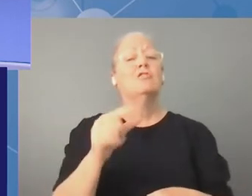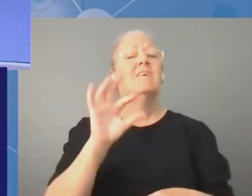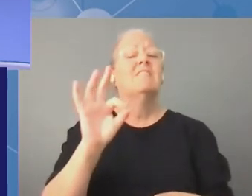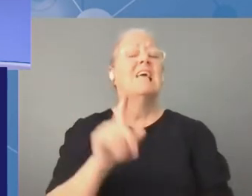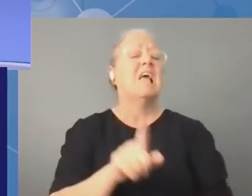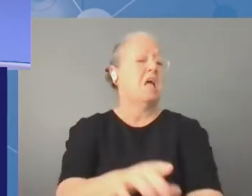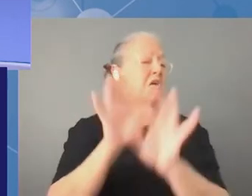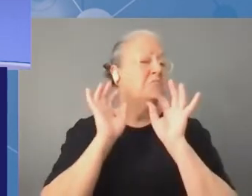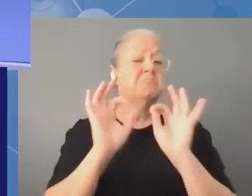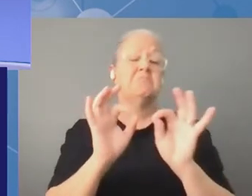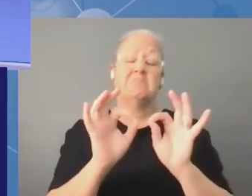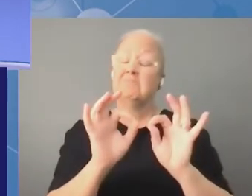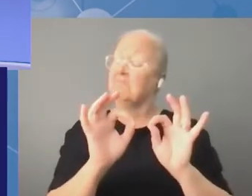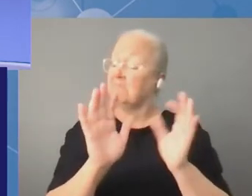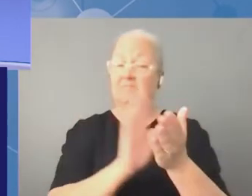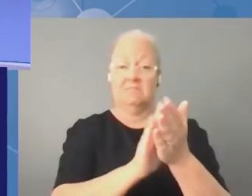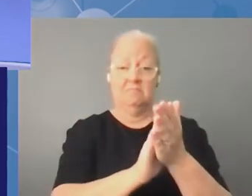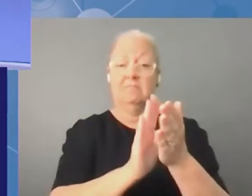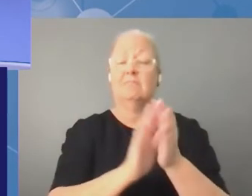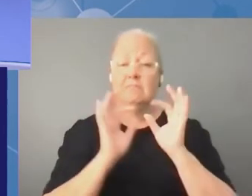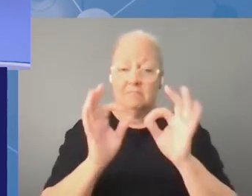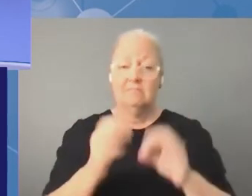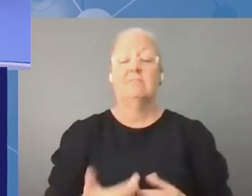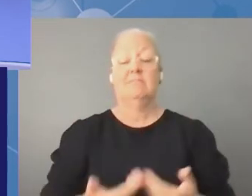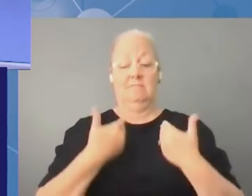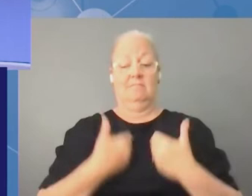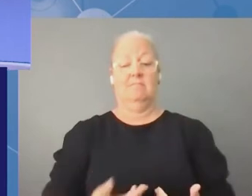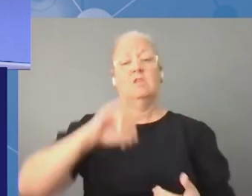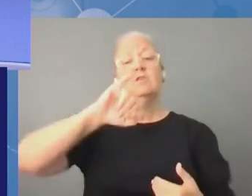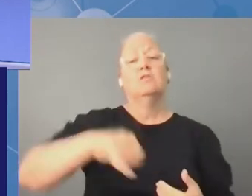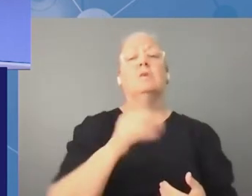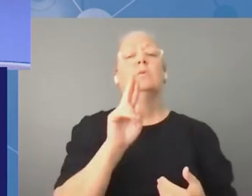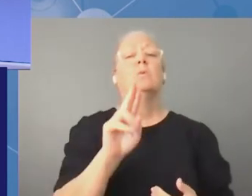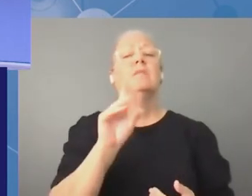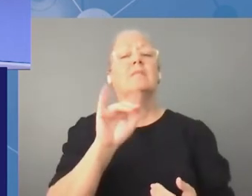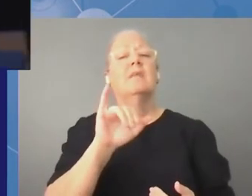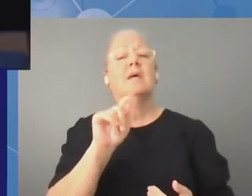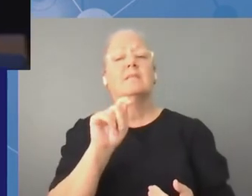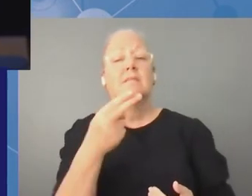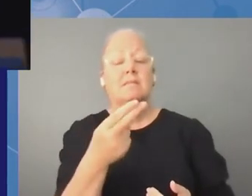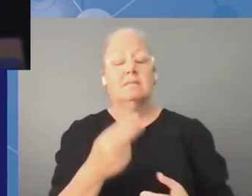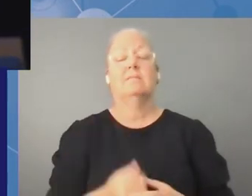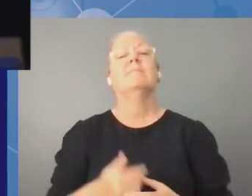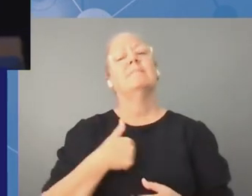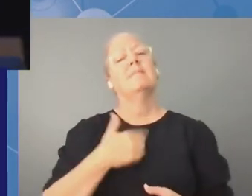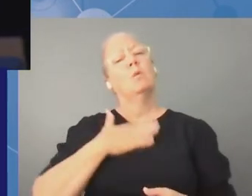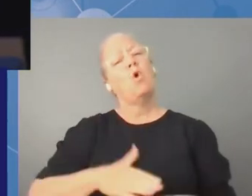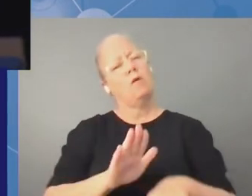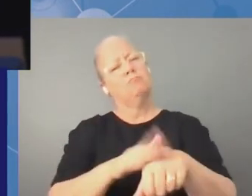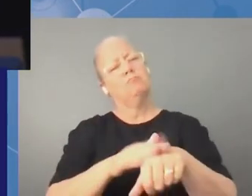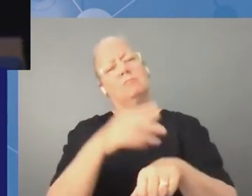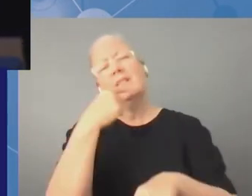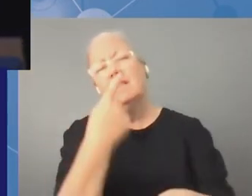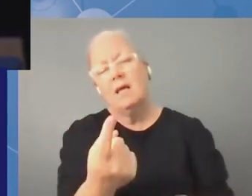جزيلا على تنظيم هذا المنتدى، منتدى حوكمة الإنترنت، وأعتقد أنه كان